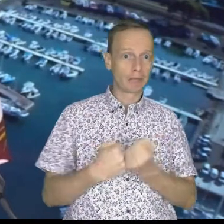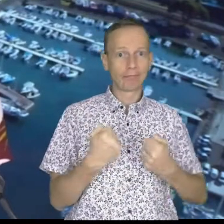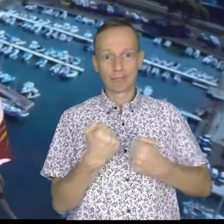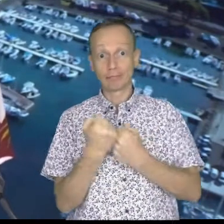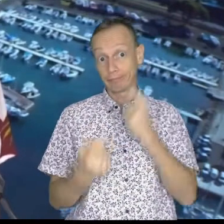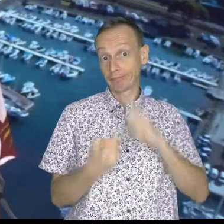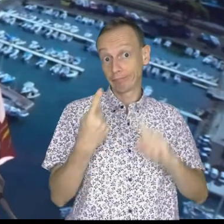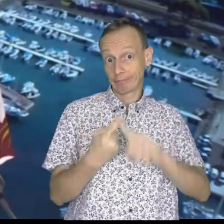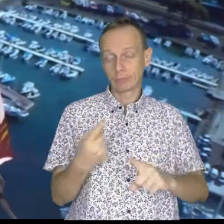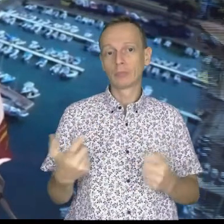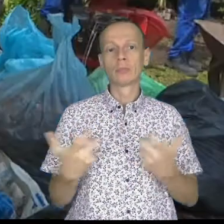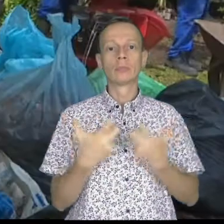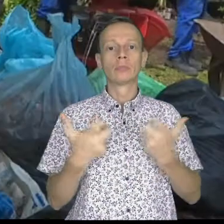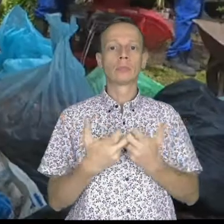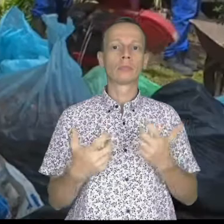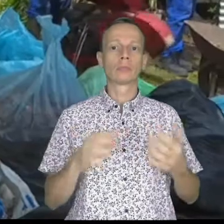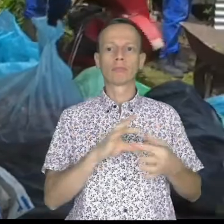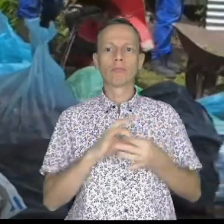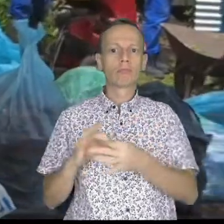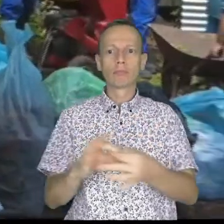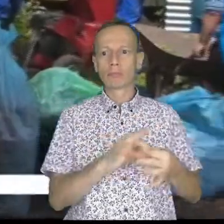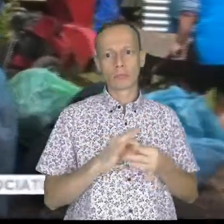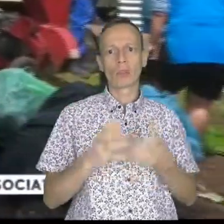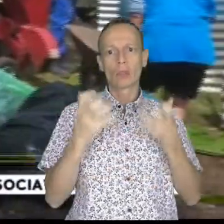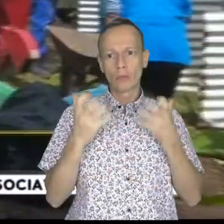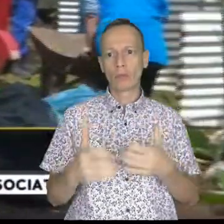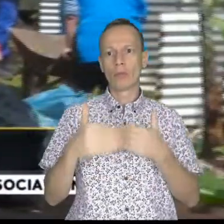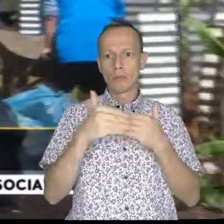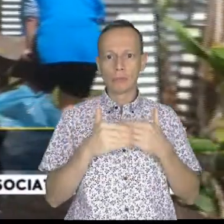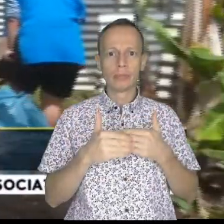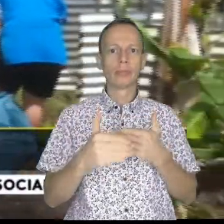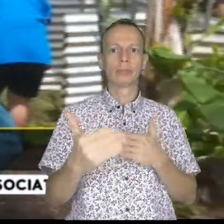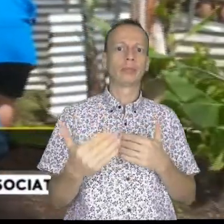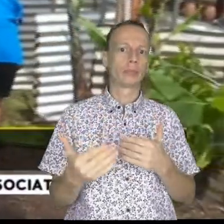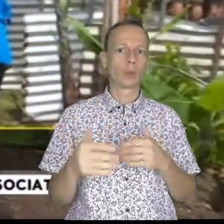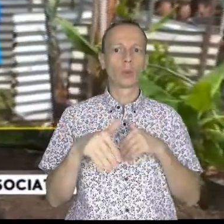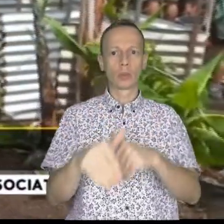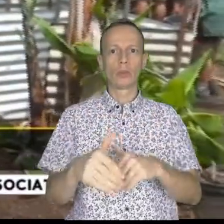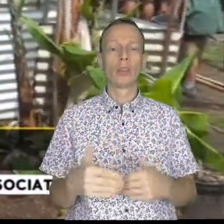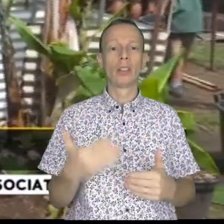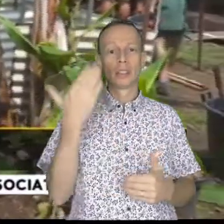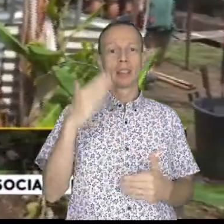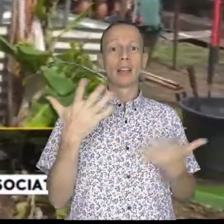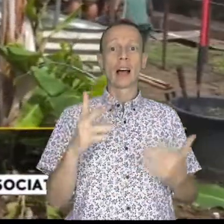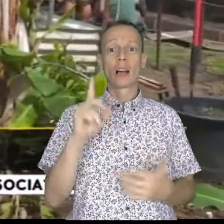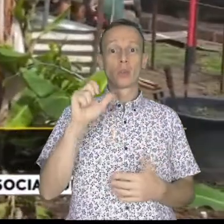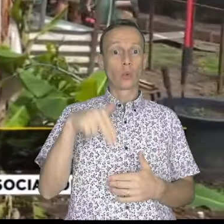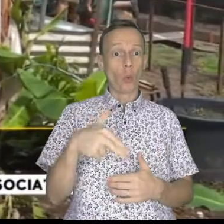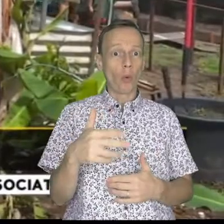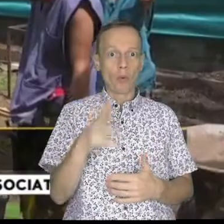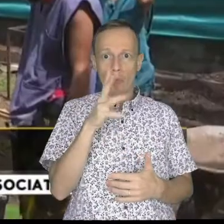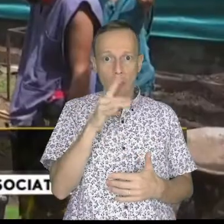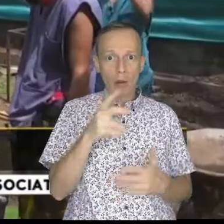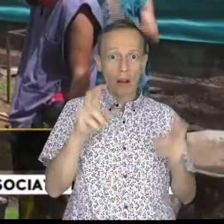nécessaire. Numériser la solidarité, c'est l'autre volet de l'impact Covid. Face au nombre décroissant des dons,